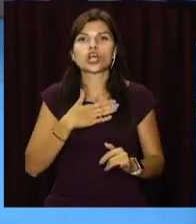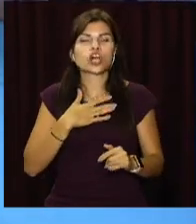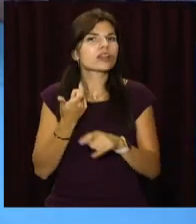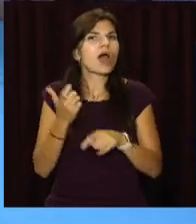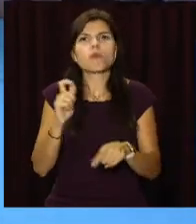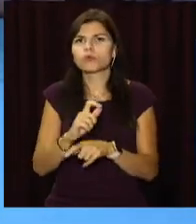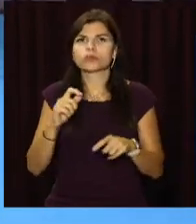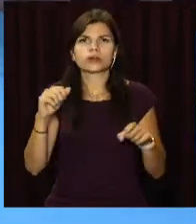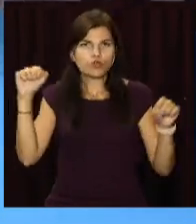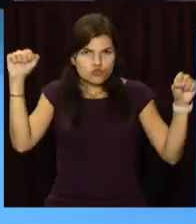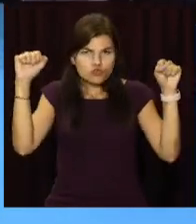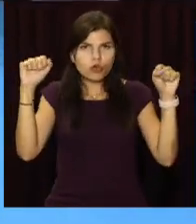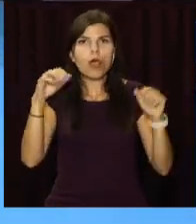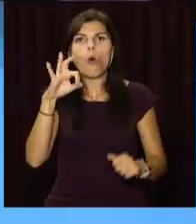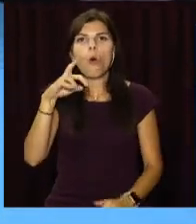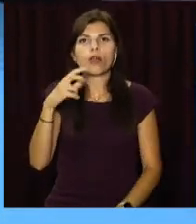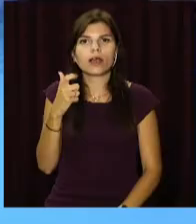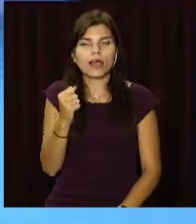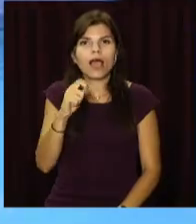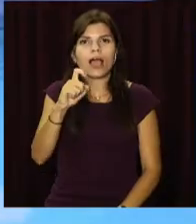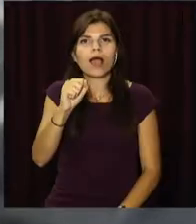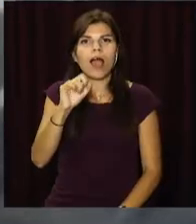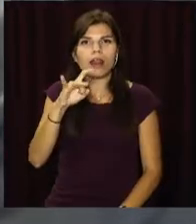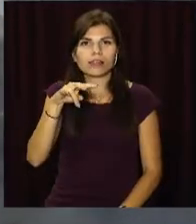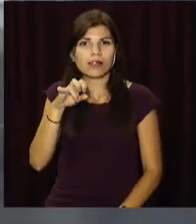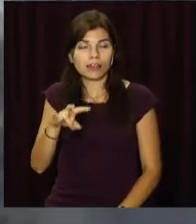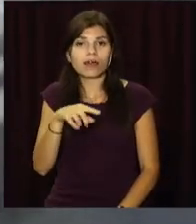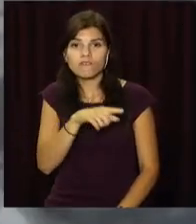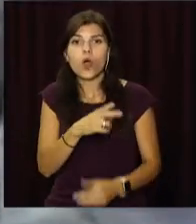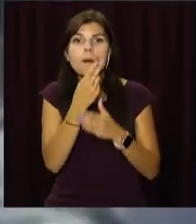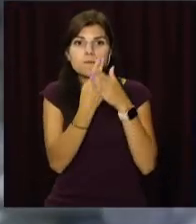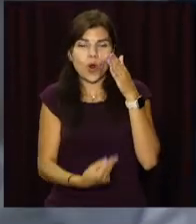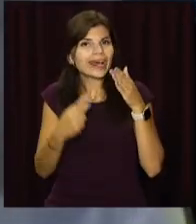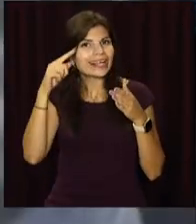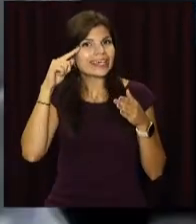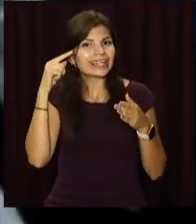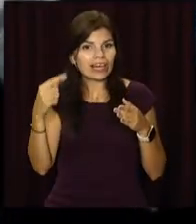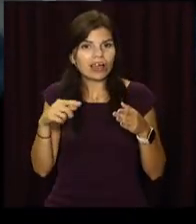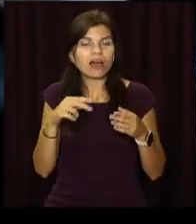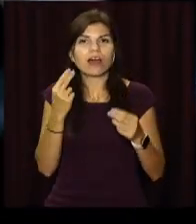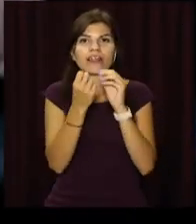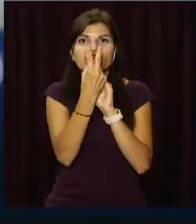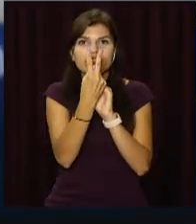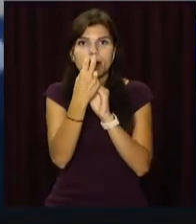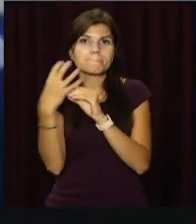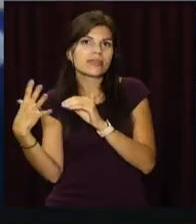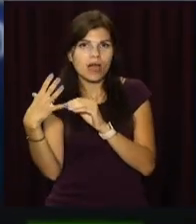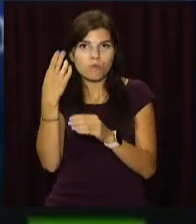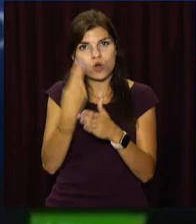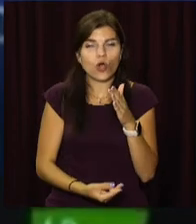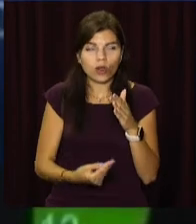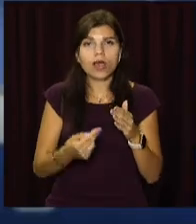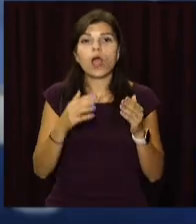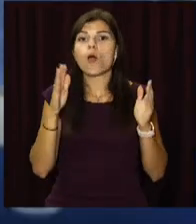найбільш титулованої спортсменки Ольги Харлан. Шаблістка програла китаянці з рахунком 12-15.